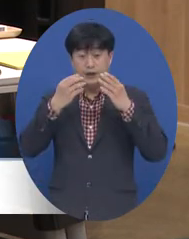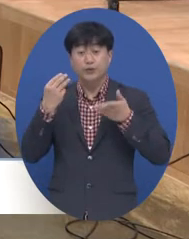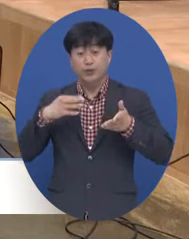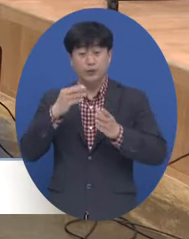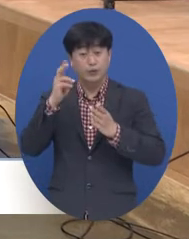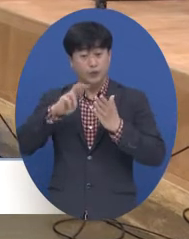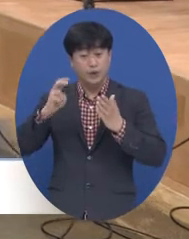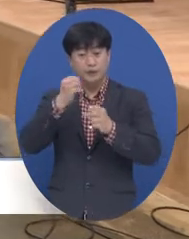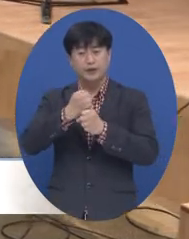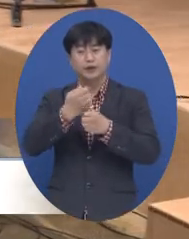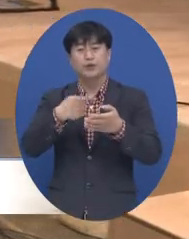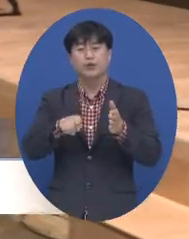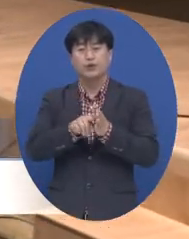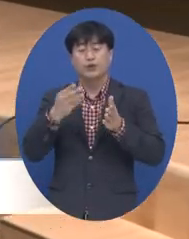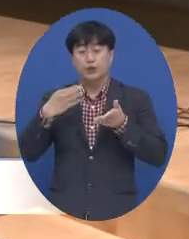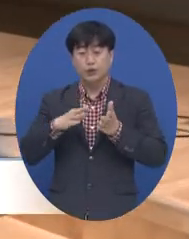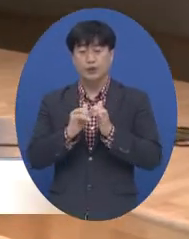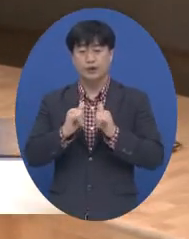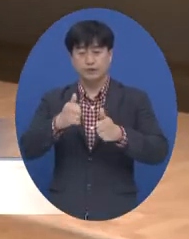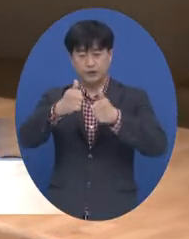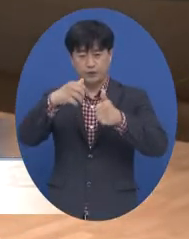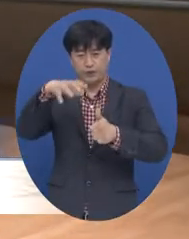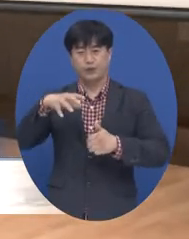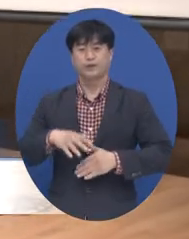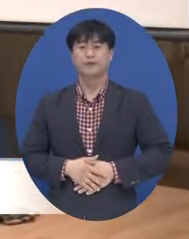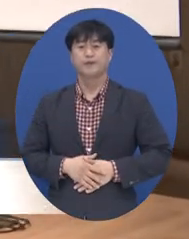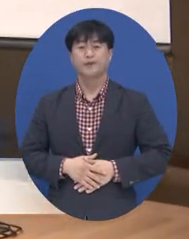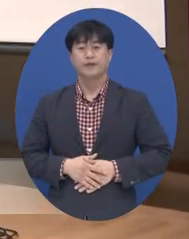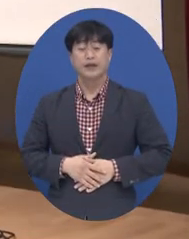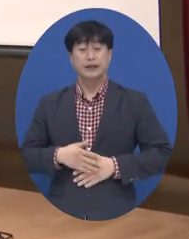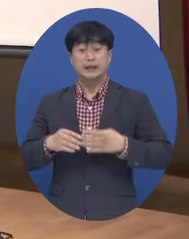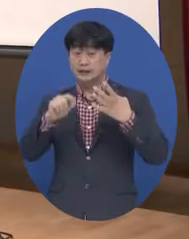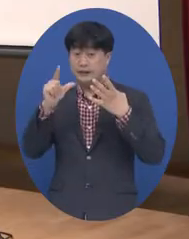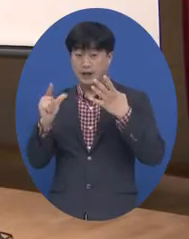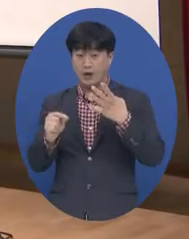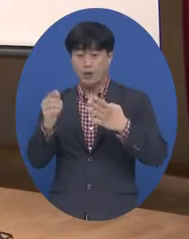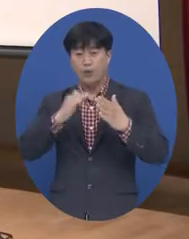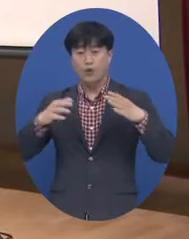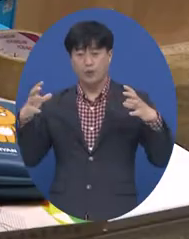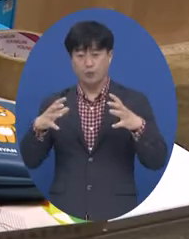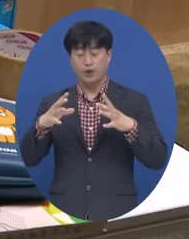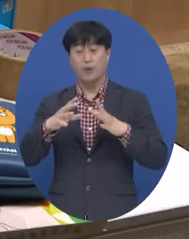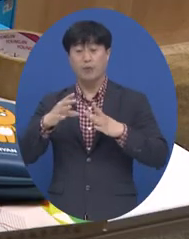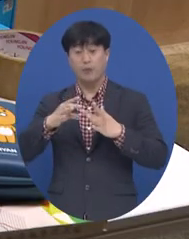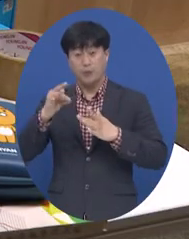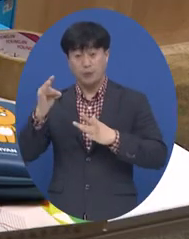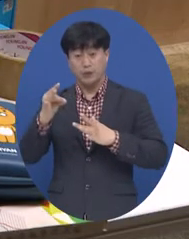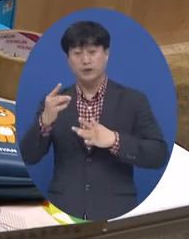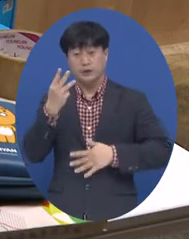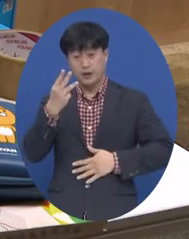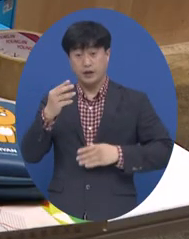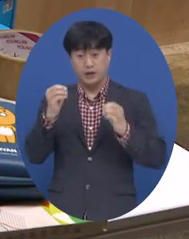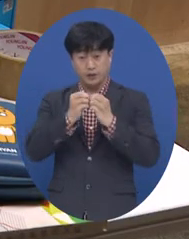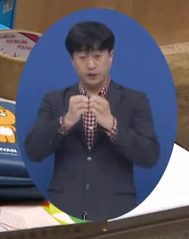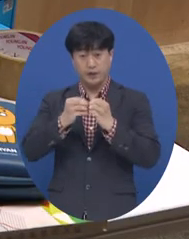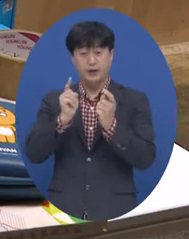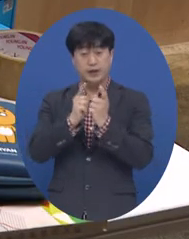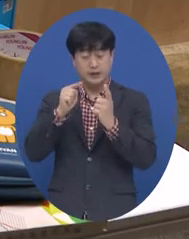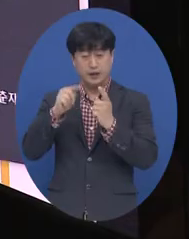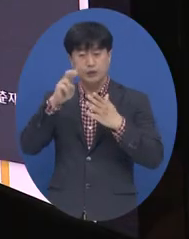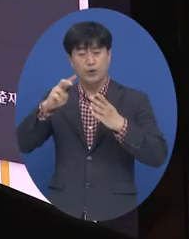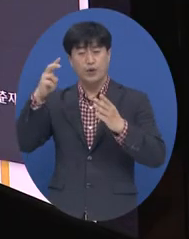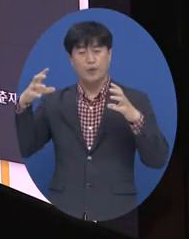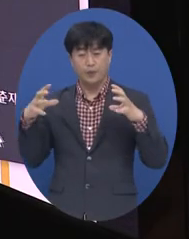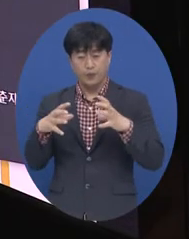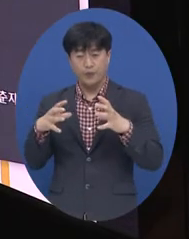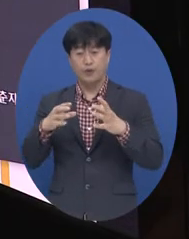새로운 경기도 노래를 만들기 위한 경기도민 오디션 현장. 지난 4월 공모를 통해 선정된 3개의 노랫말을 대상으로 작곡